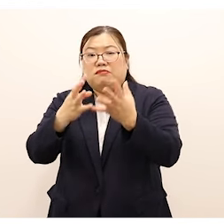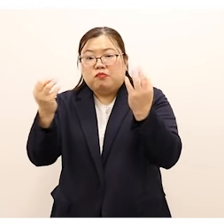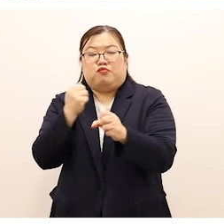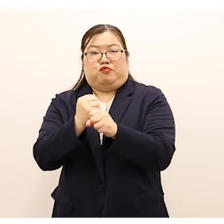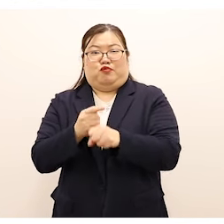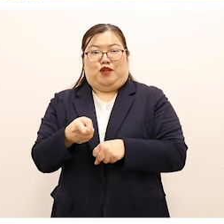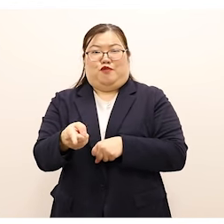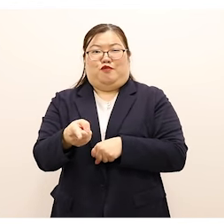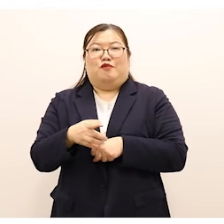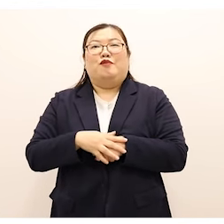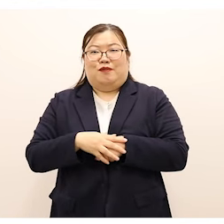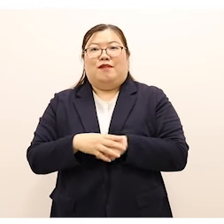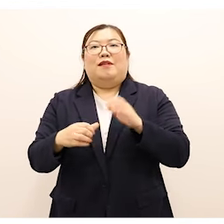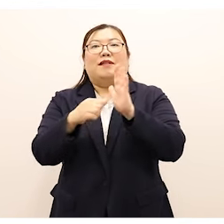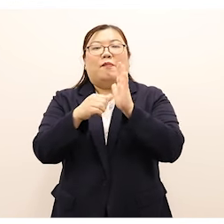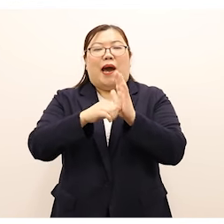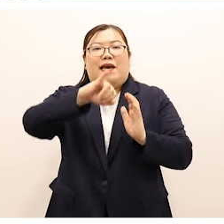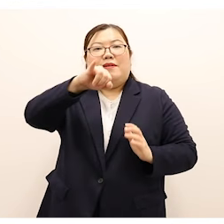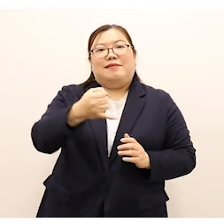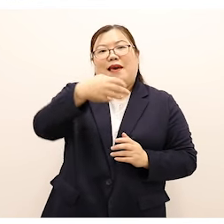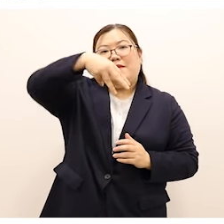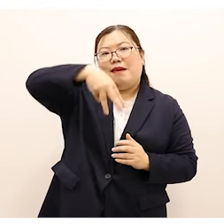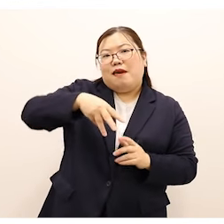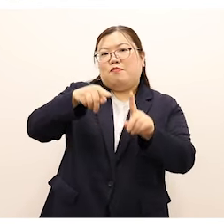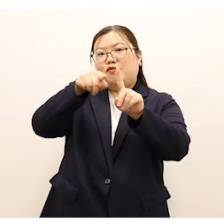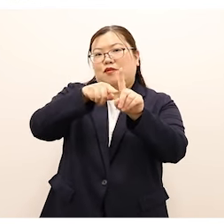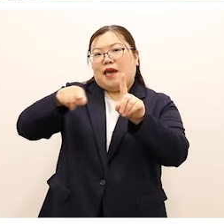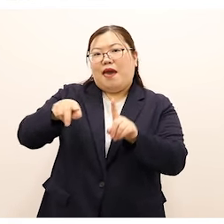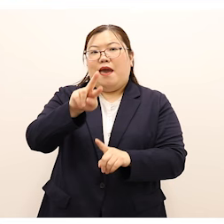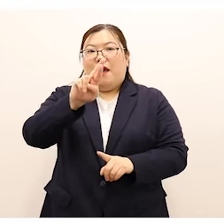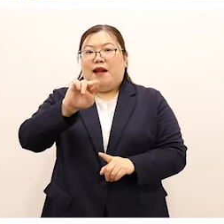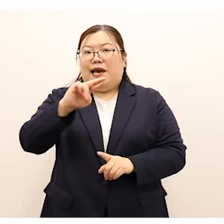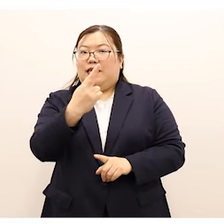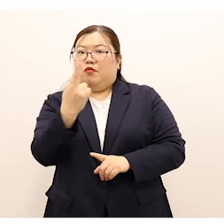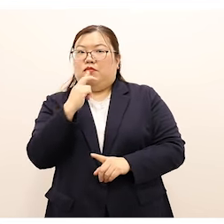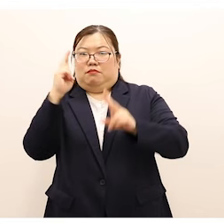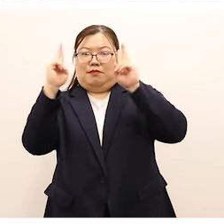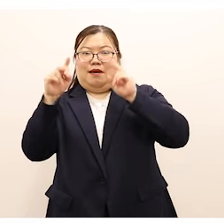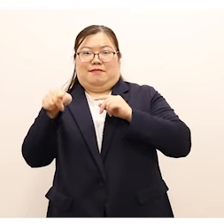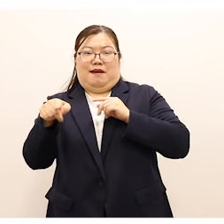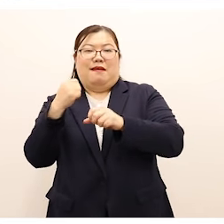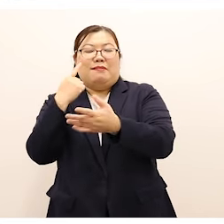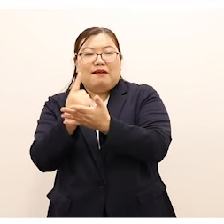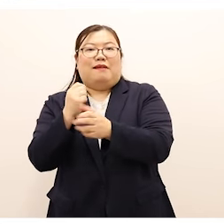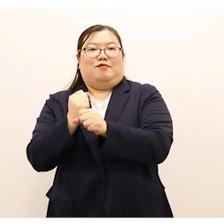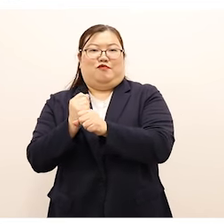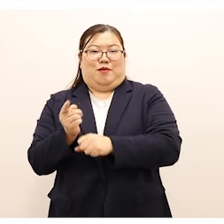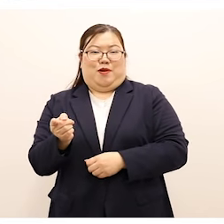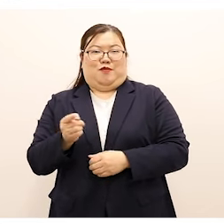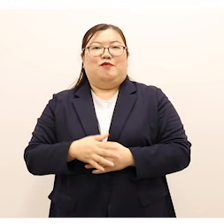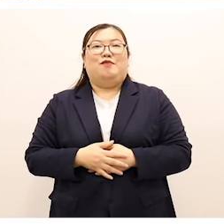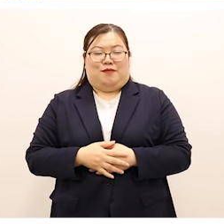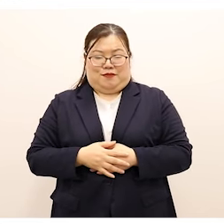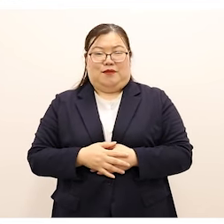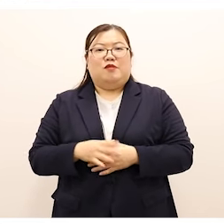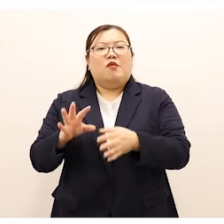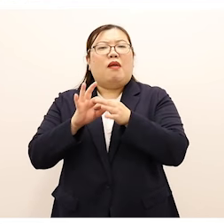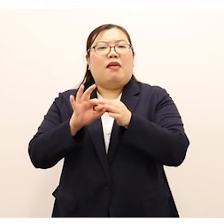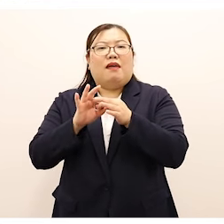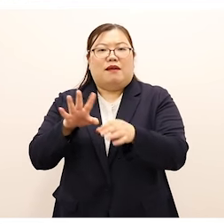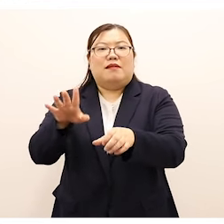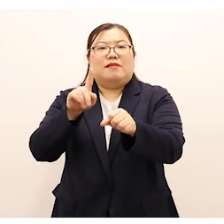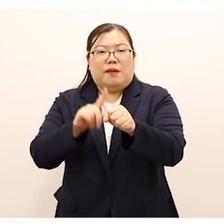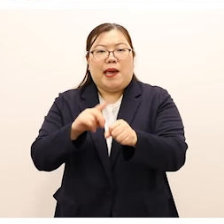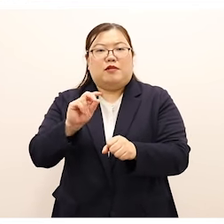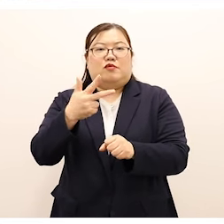土浦市に所在する JMK ライドだけで製造されているものでございまして、そのご縁で